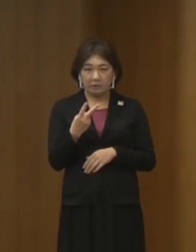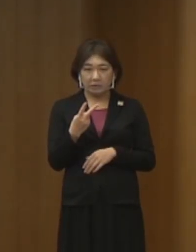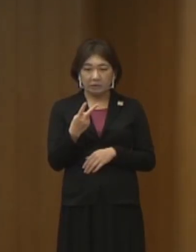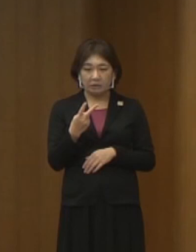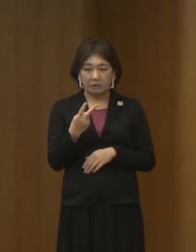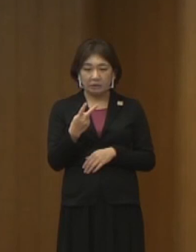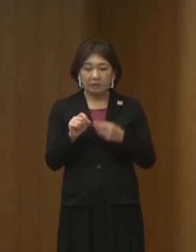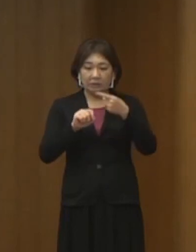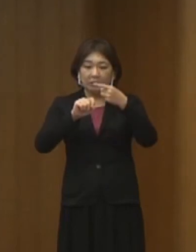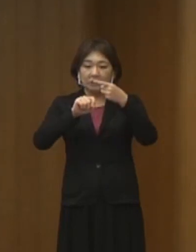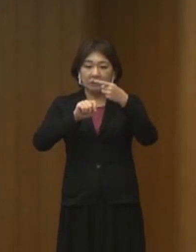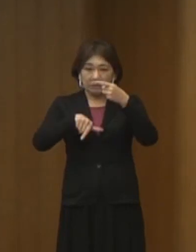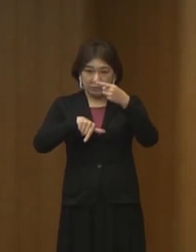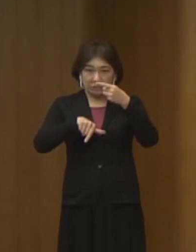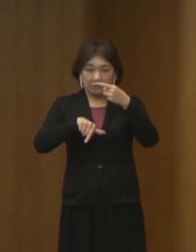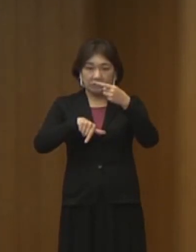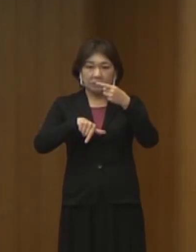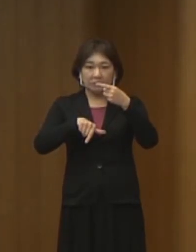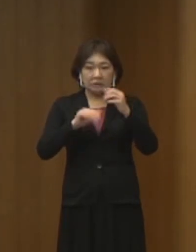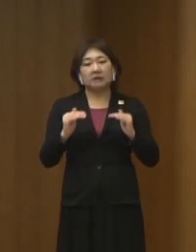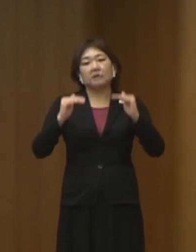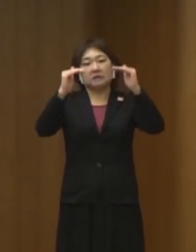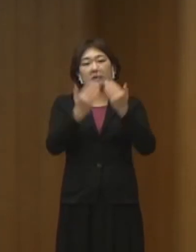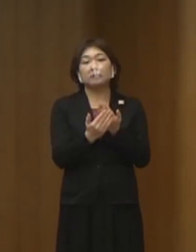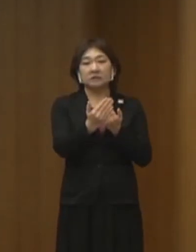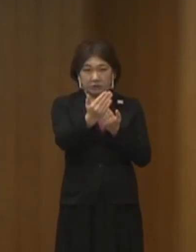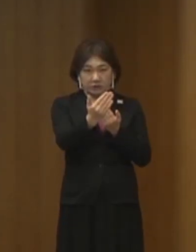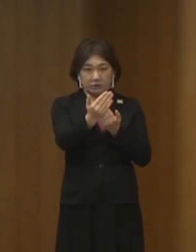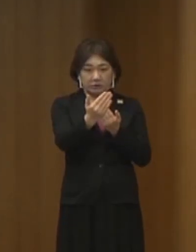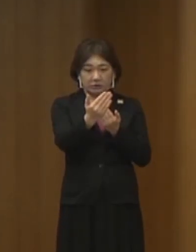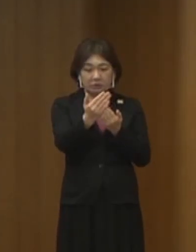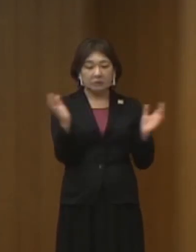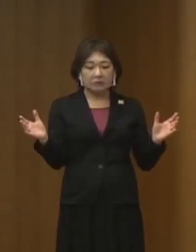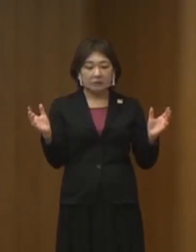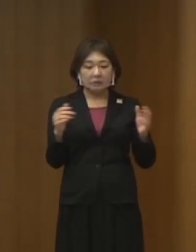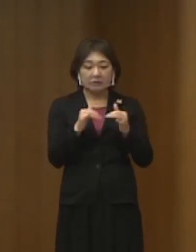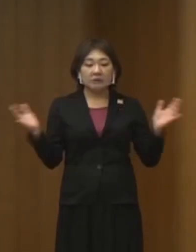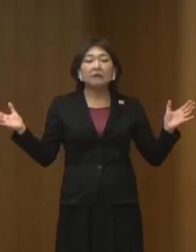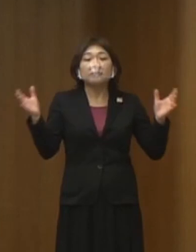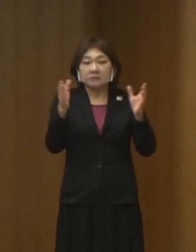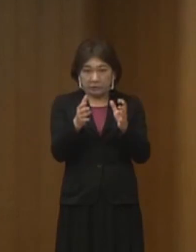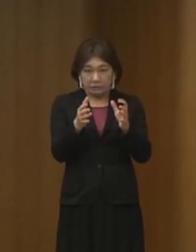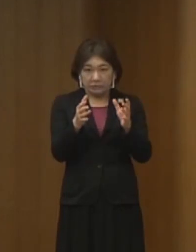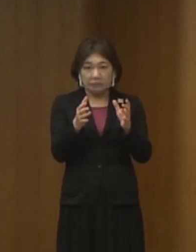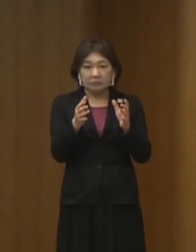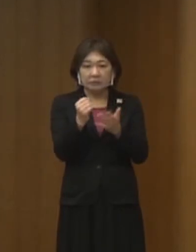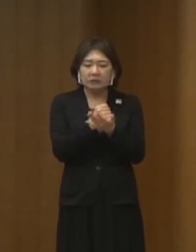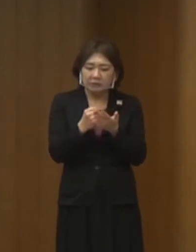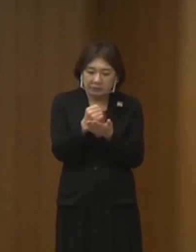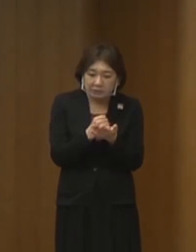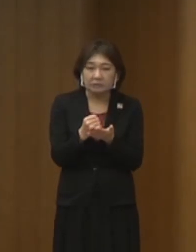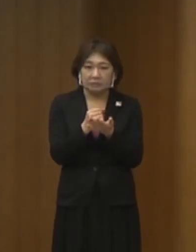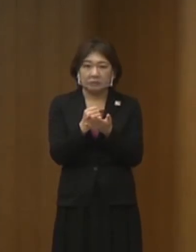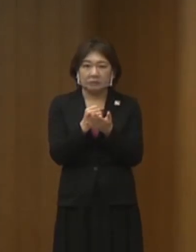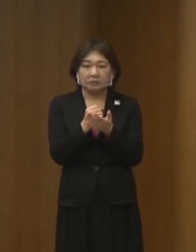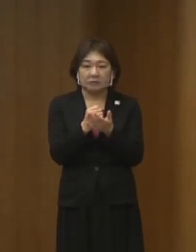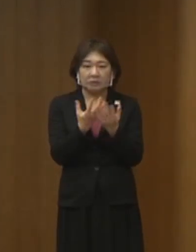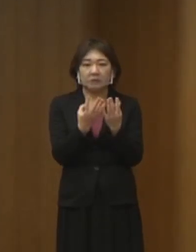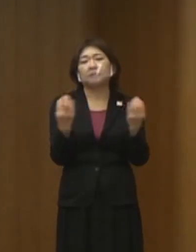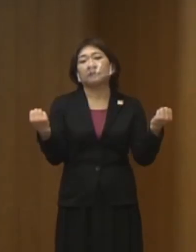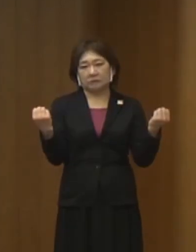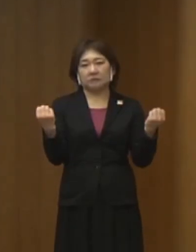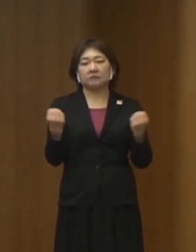ね、成人式だとか、まあ、そういった人が集まるきっかけとなる、そういったことも、多くなってくるわけ